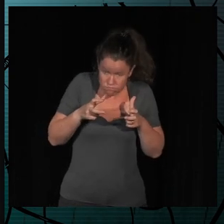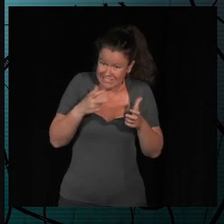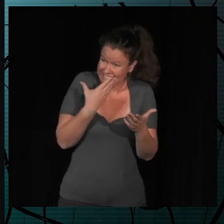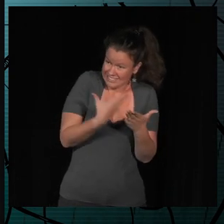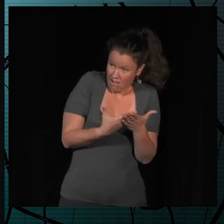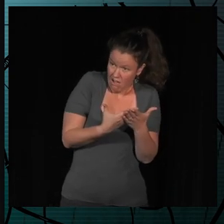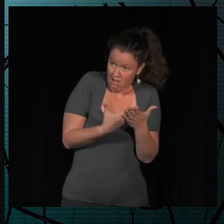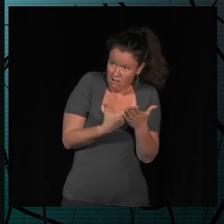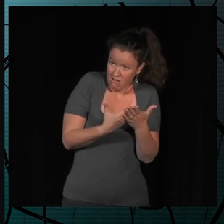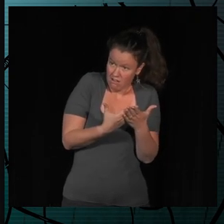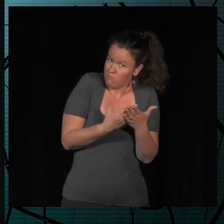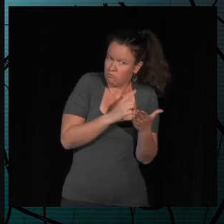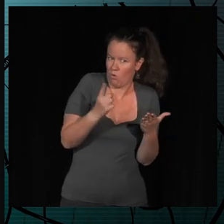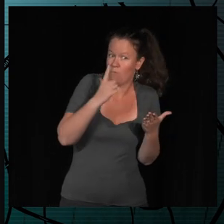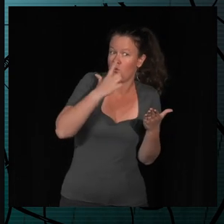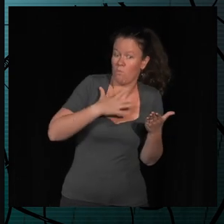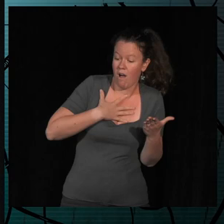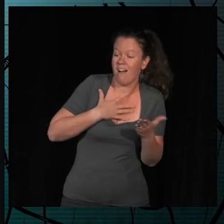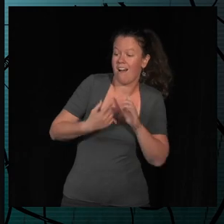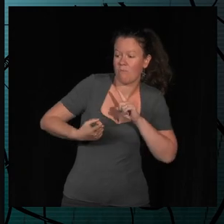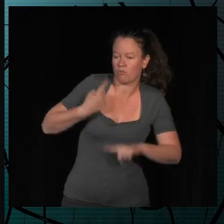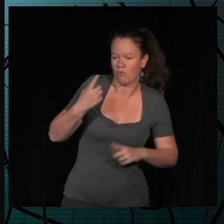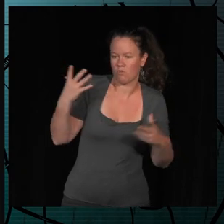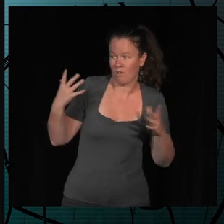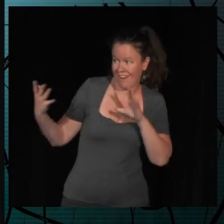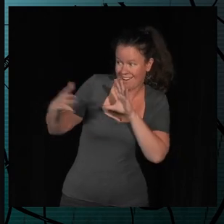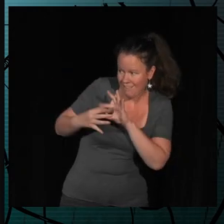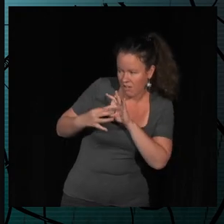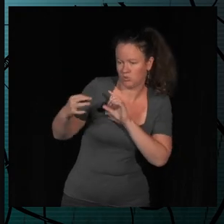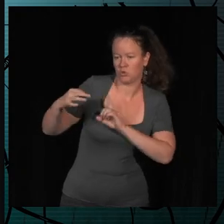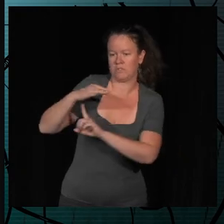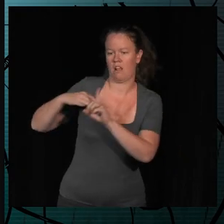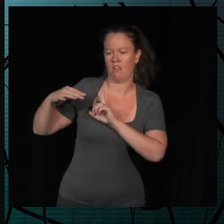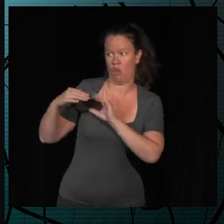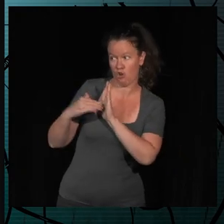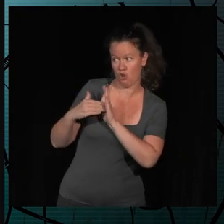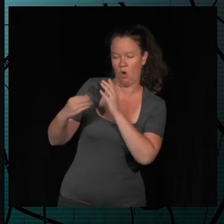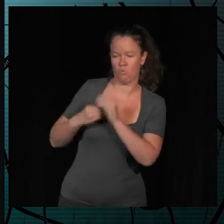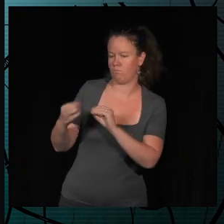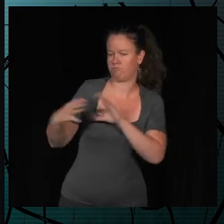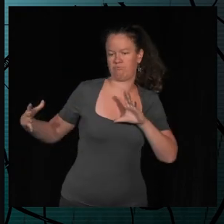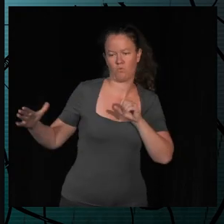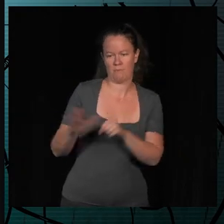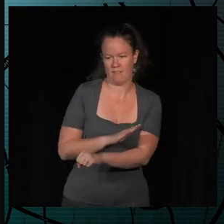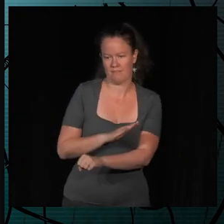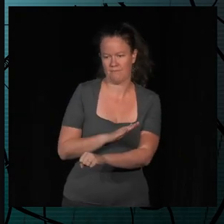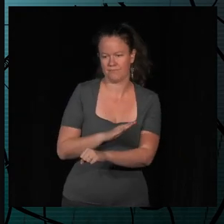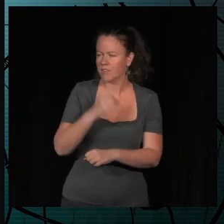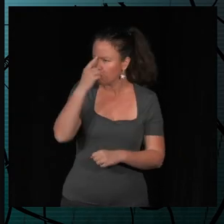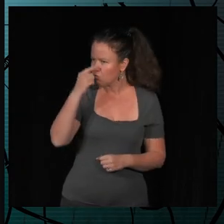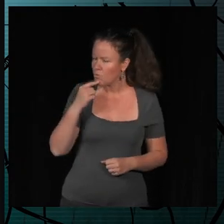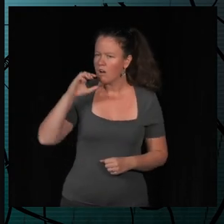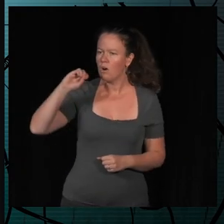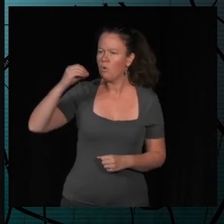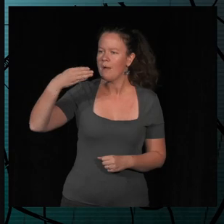dire de rupture des liens sociaux c'est à partir de ce moment-là d'ailleurs l'OMS est ce qu'elle a dit et elle a donné une période he je crois que c'est un an